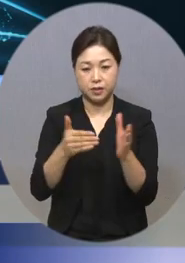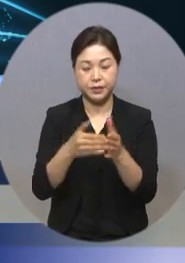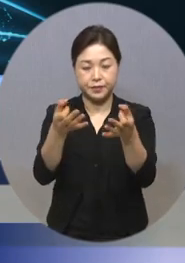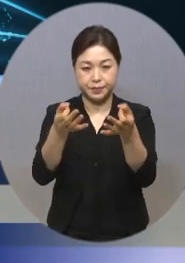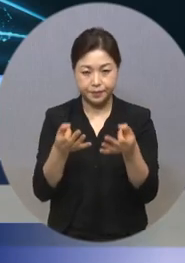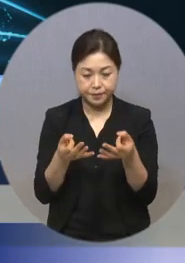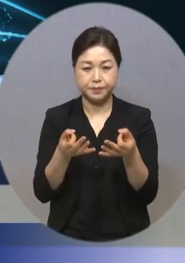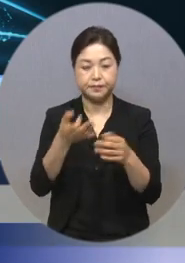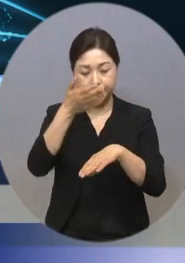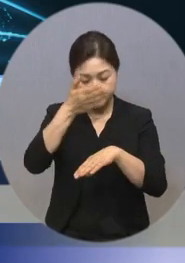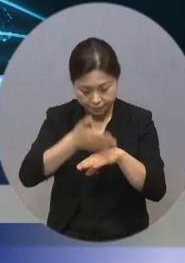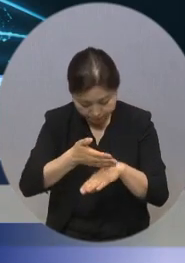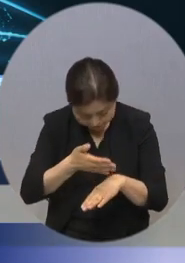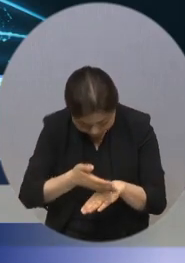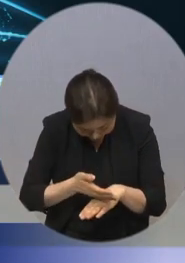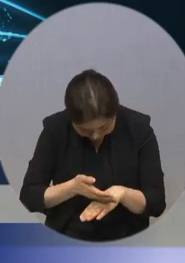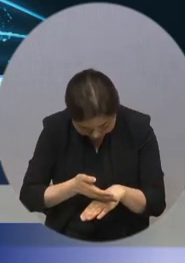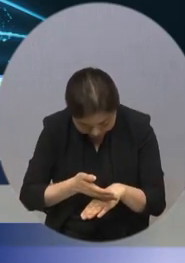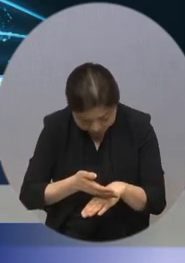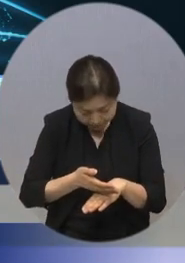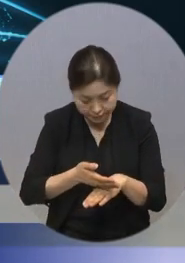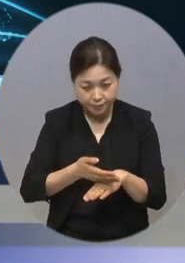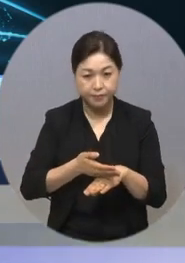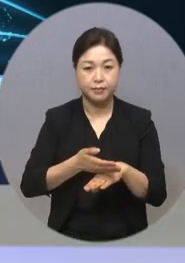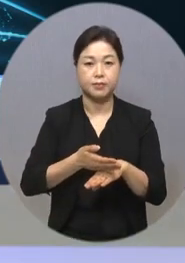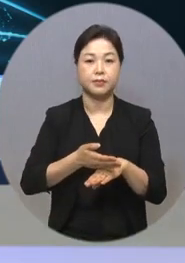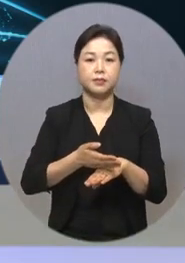시청해주신 여러분 고맙습니다